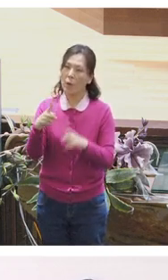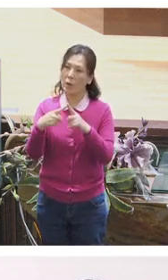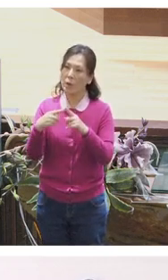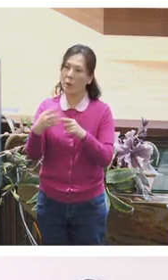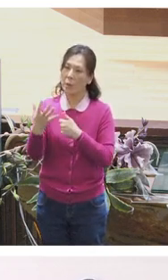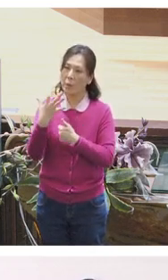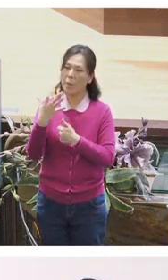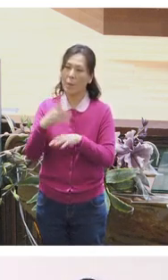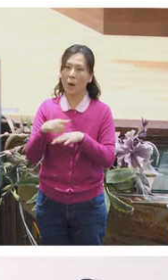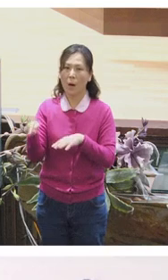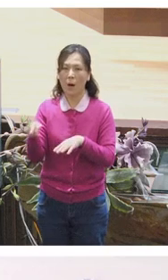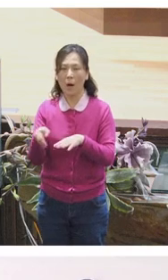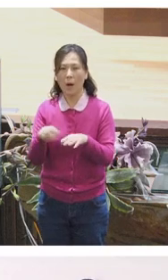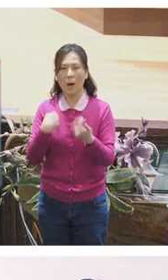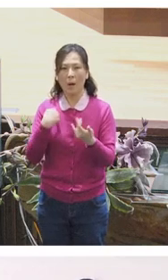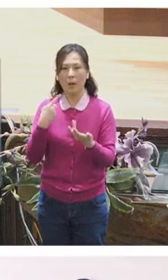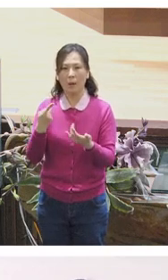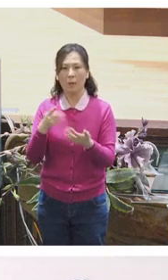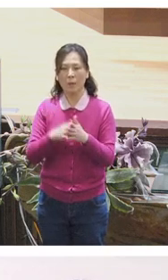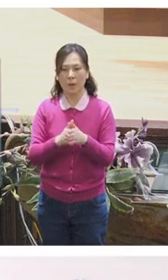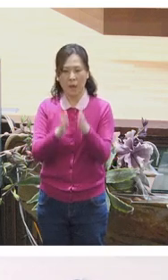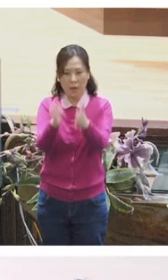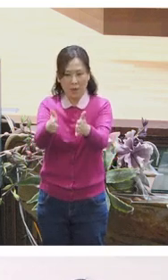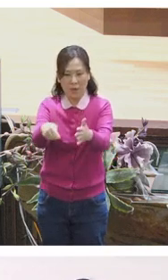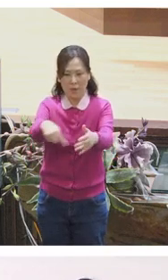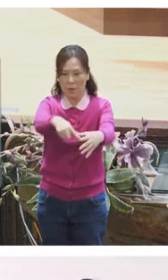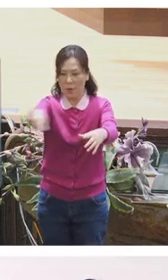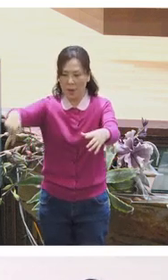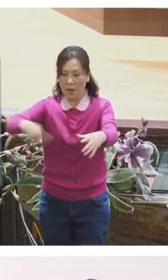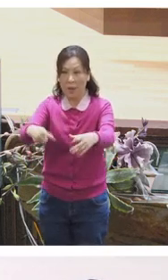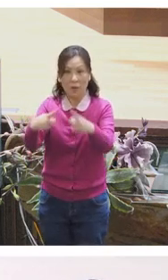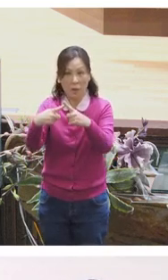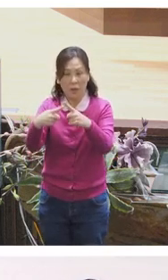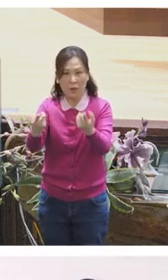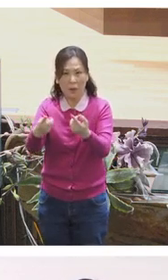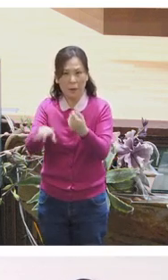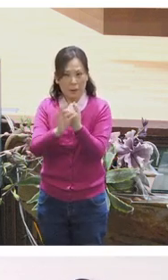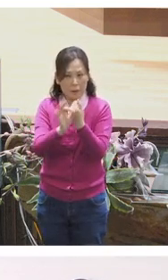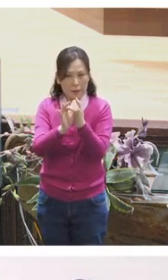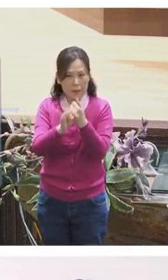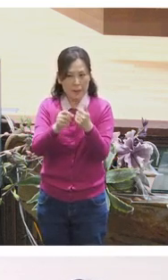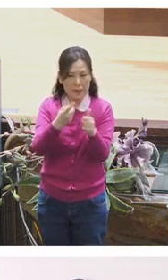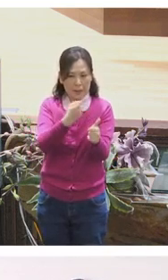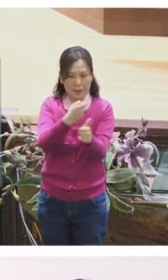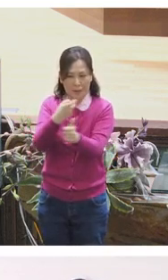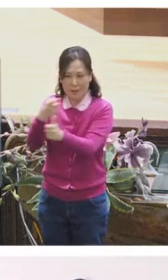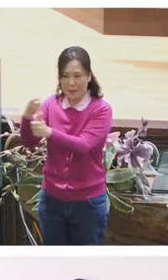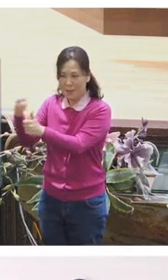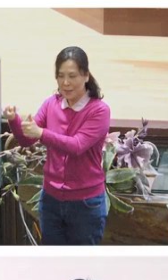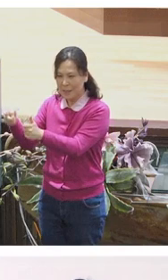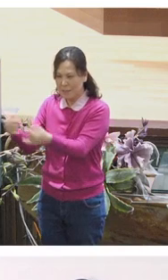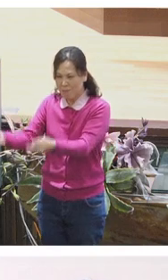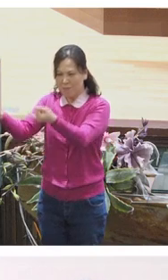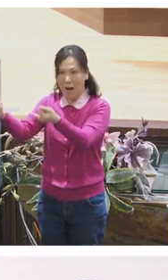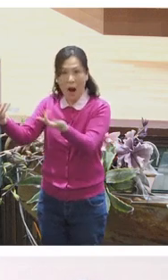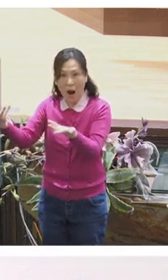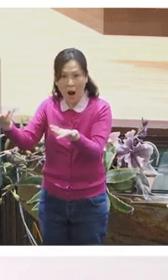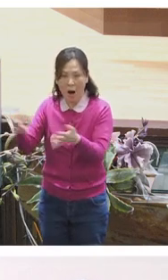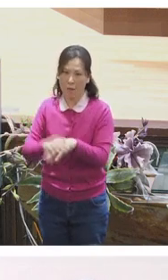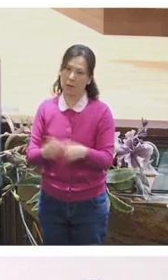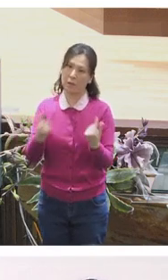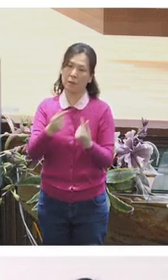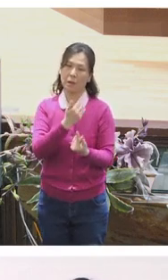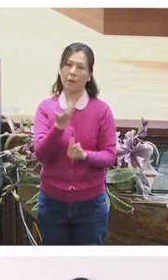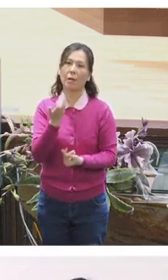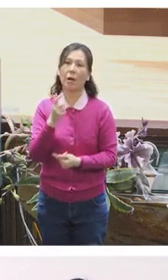高仇恨值对特定的人或特定的一群人的话，你试着把它导引到同仇敌忾。那像刚才老师的